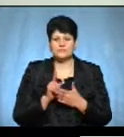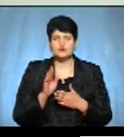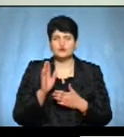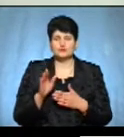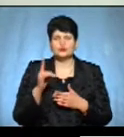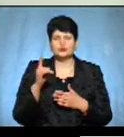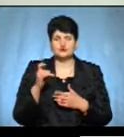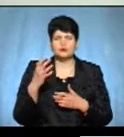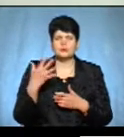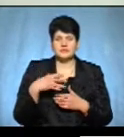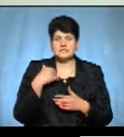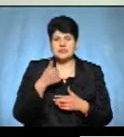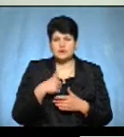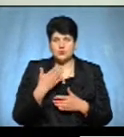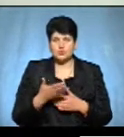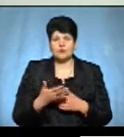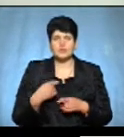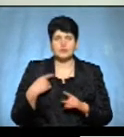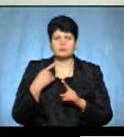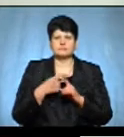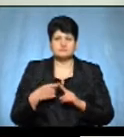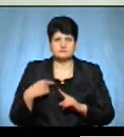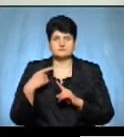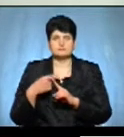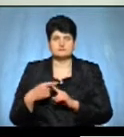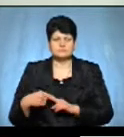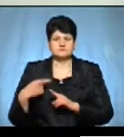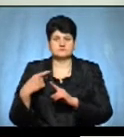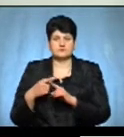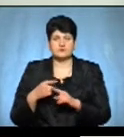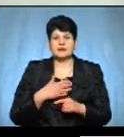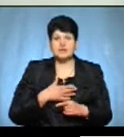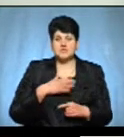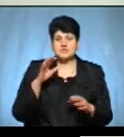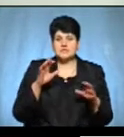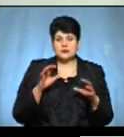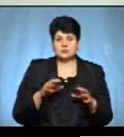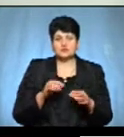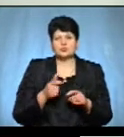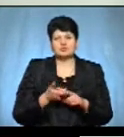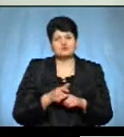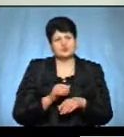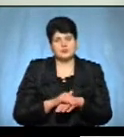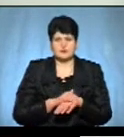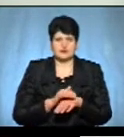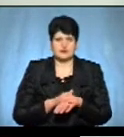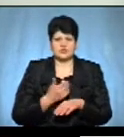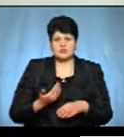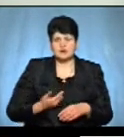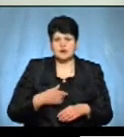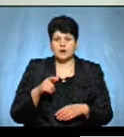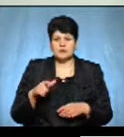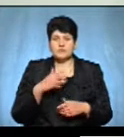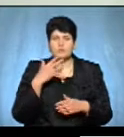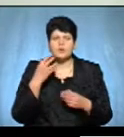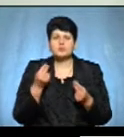бути 150 років, і воно плюсуватися, а не найбільше. Наше законодавство дуже, скажімо так, милосердне. Життя людини багато